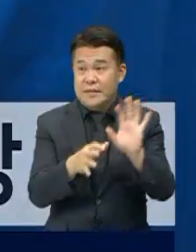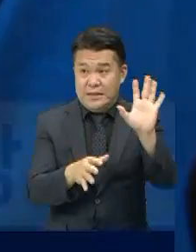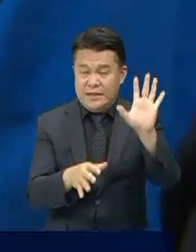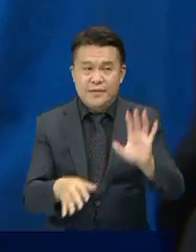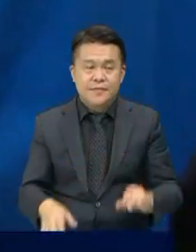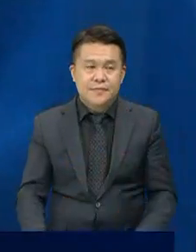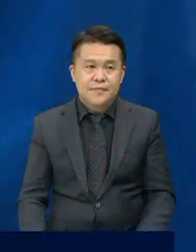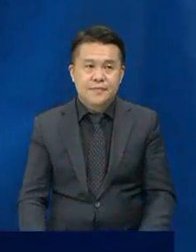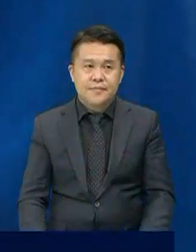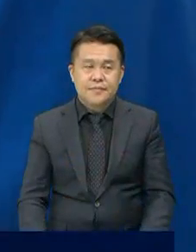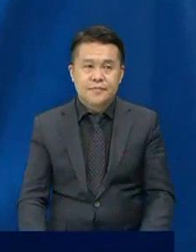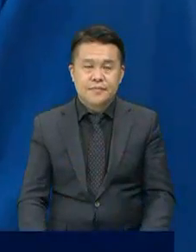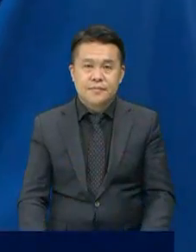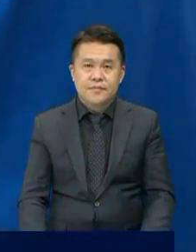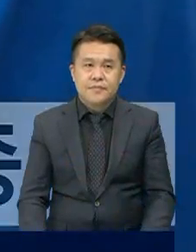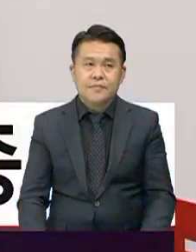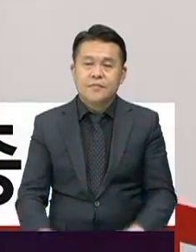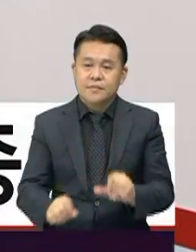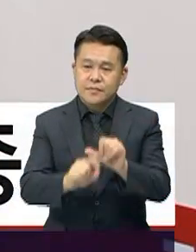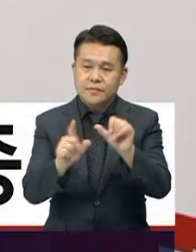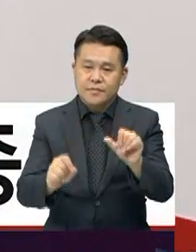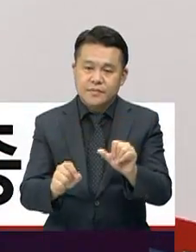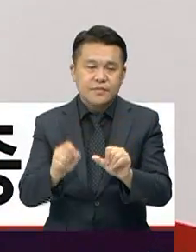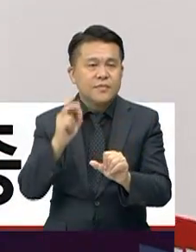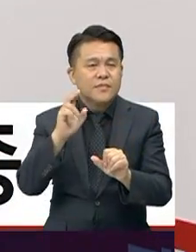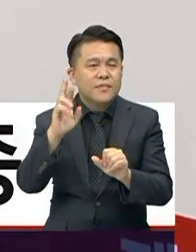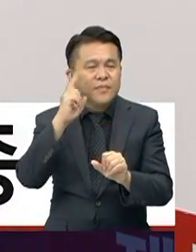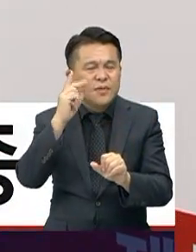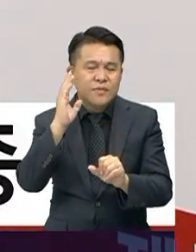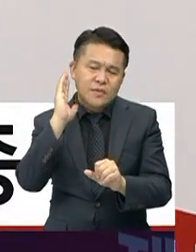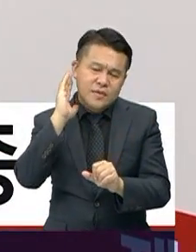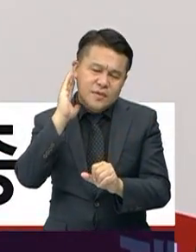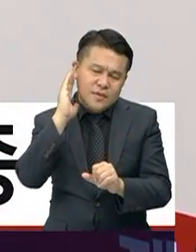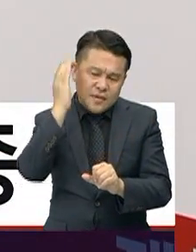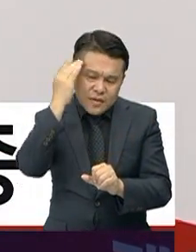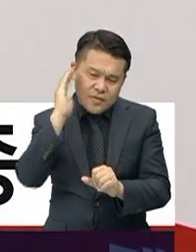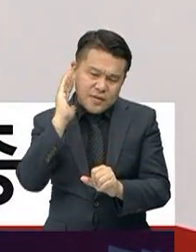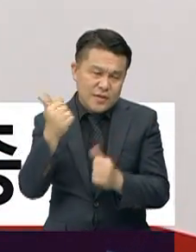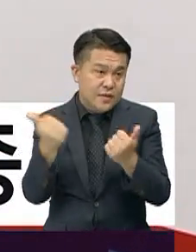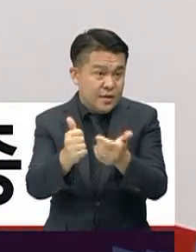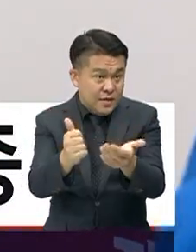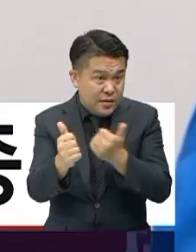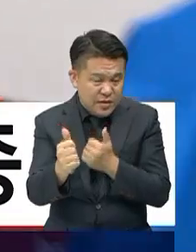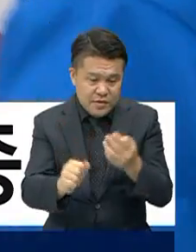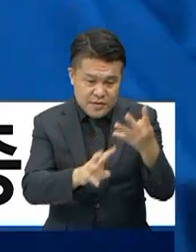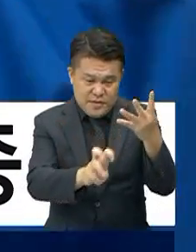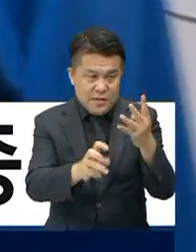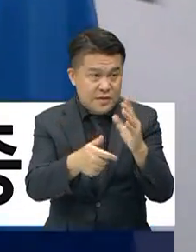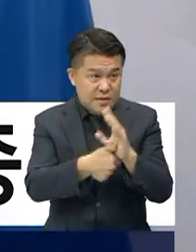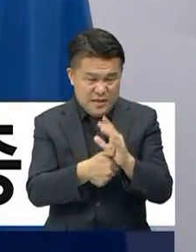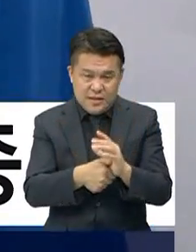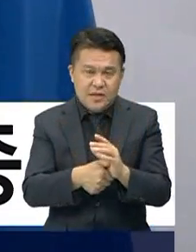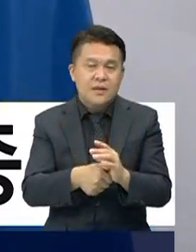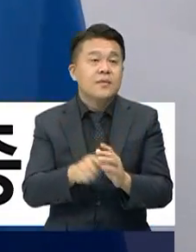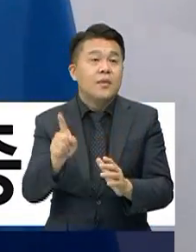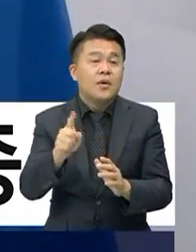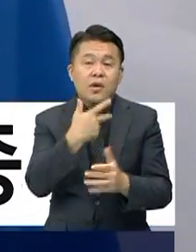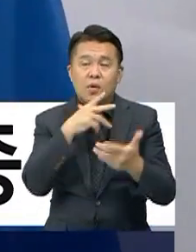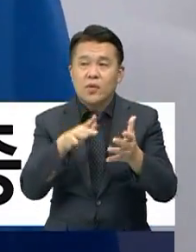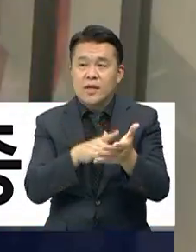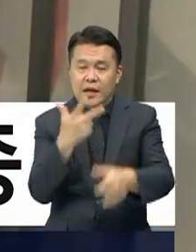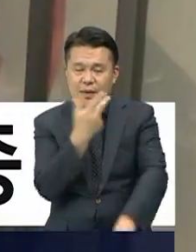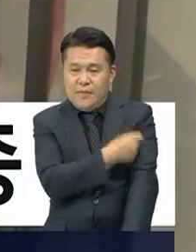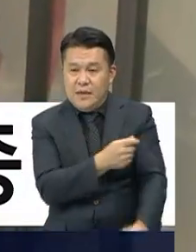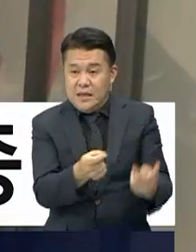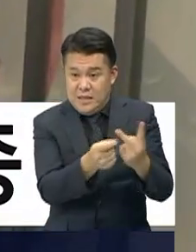않습니다. 5월 한미정상회담을 앞두고 지난 4월 30일 아스트라제네카 백신으로 2차 접종을 해서